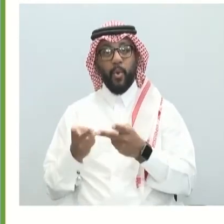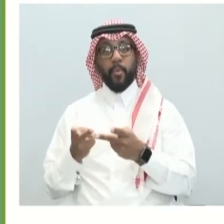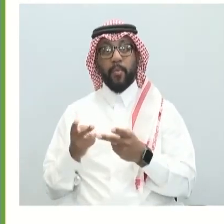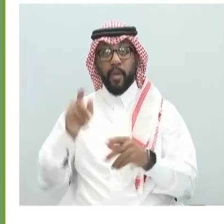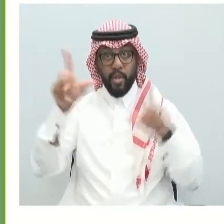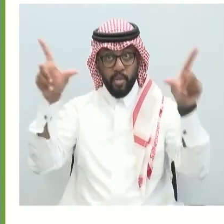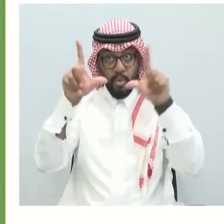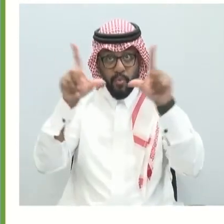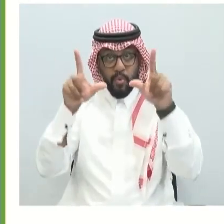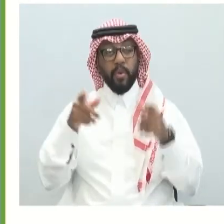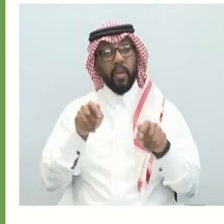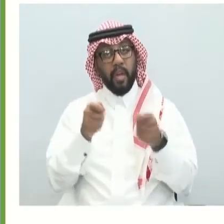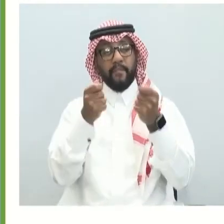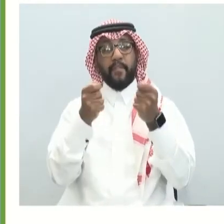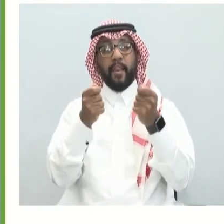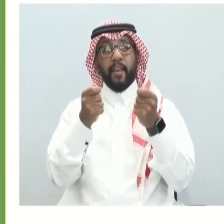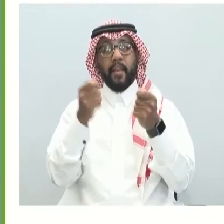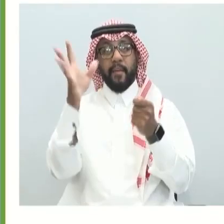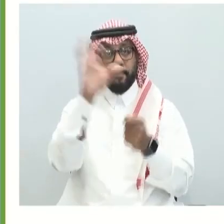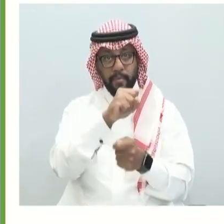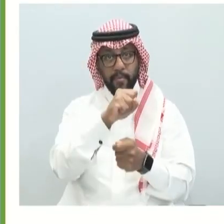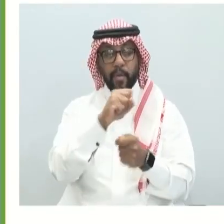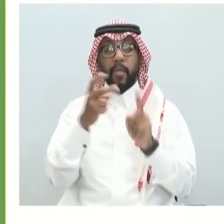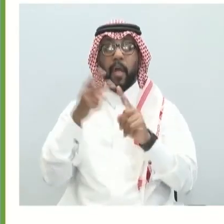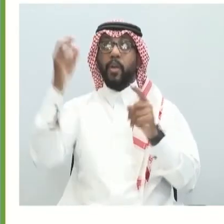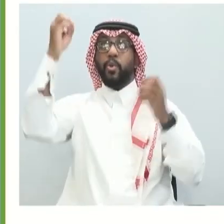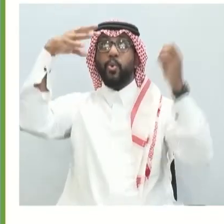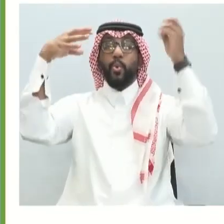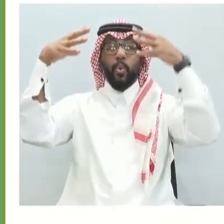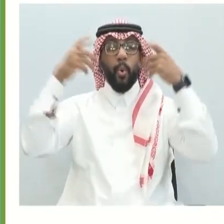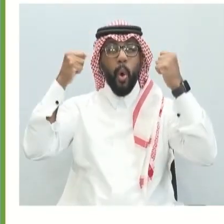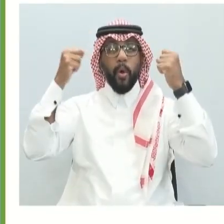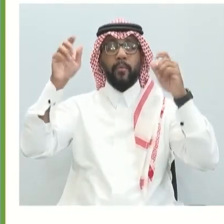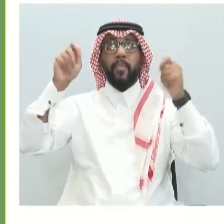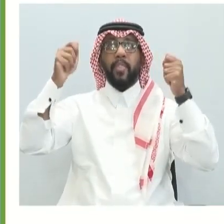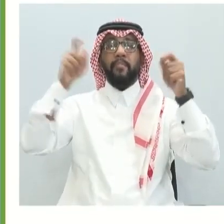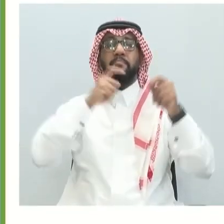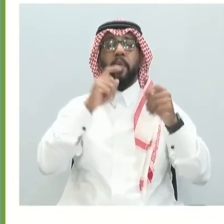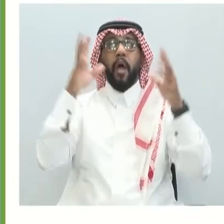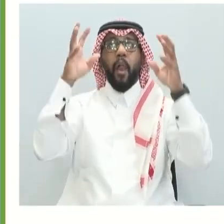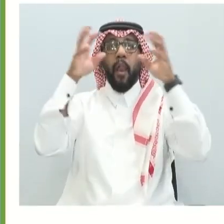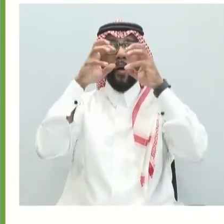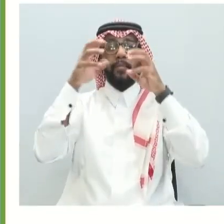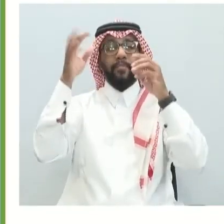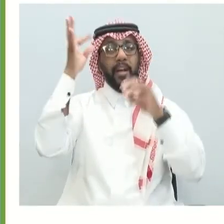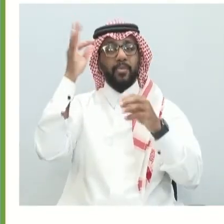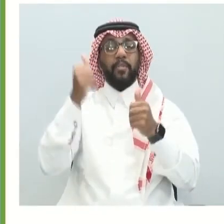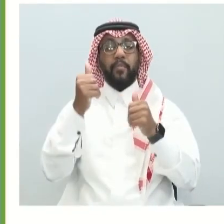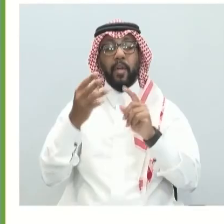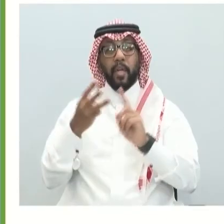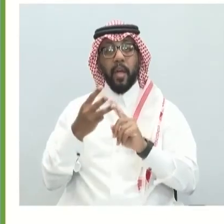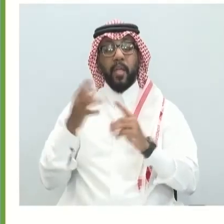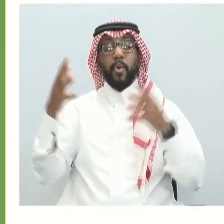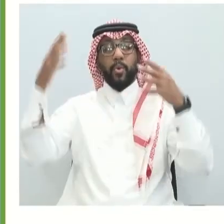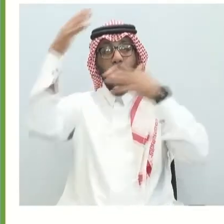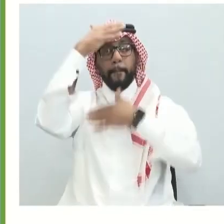سوف اضيف عليها بعض المعلومات فتكون الاجابه بهذا الشكل اخذ حمام من